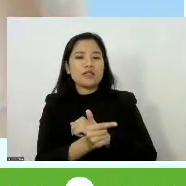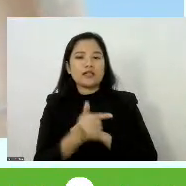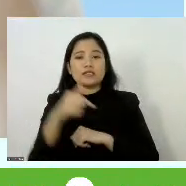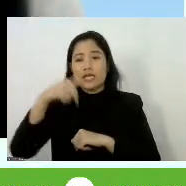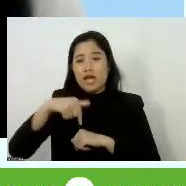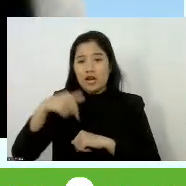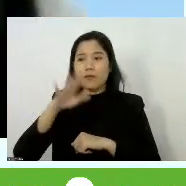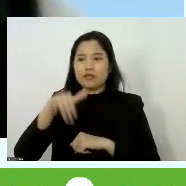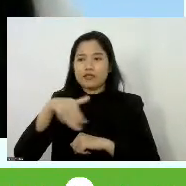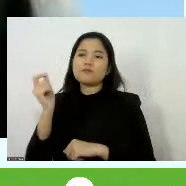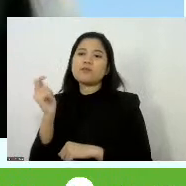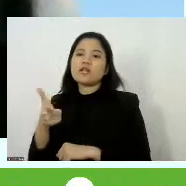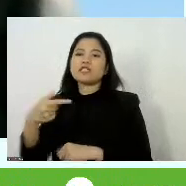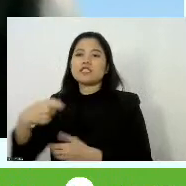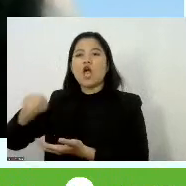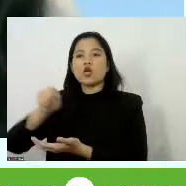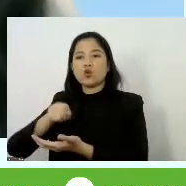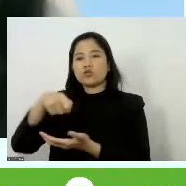sayur-sayur